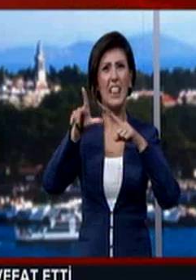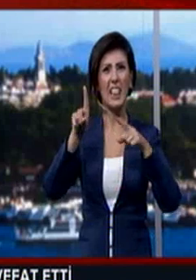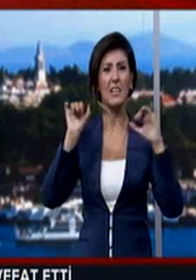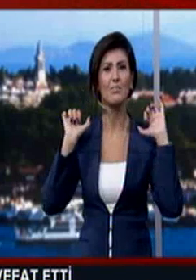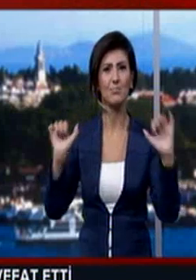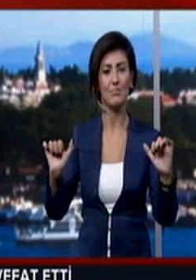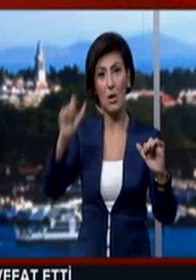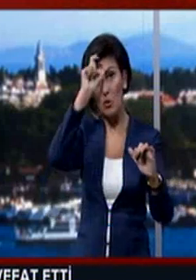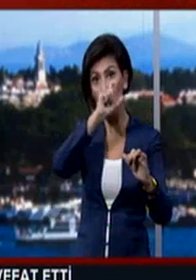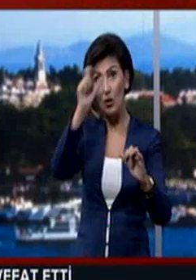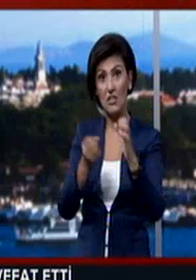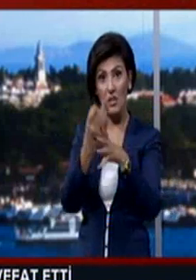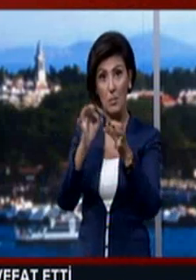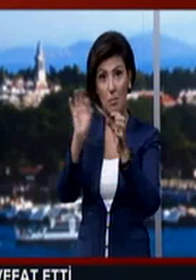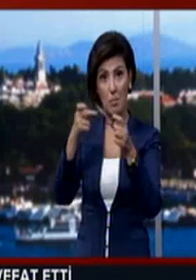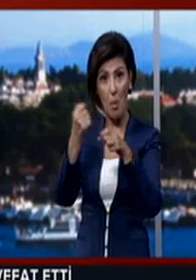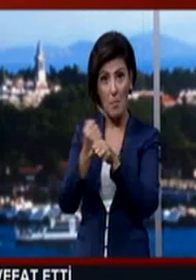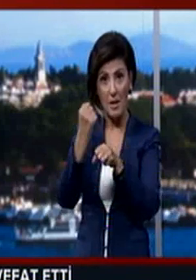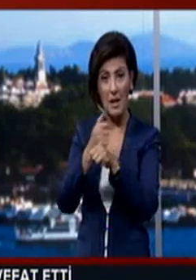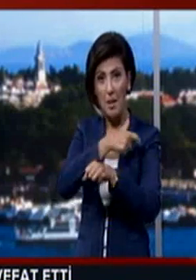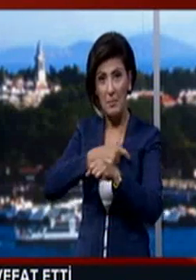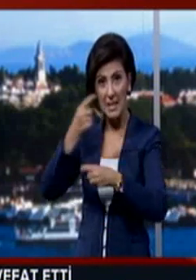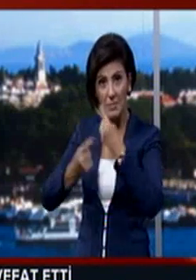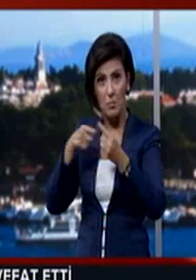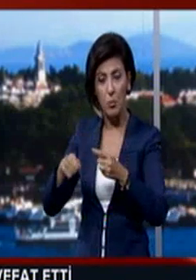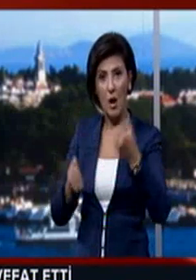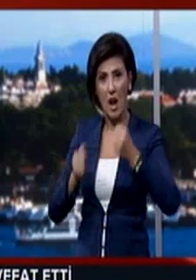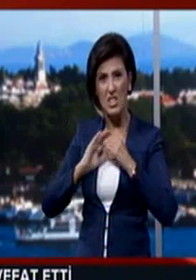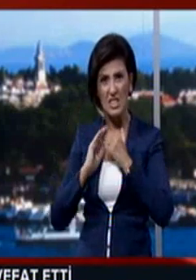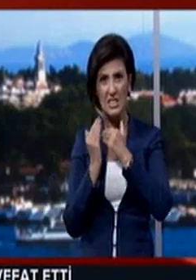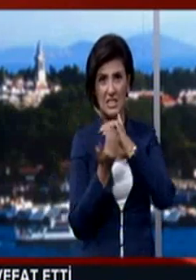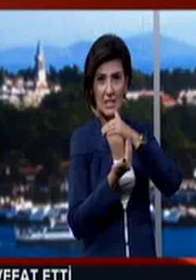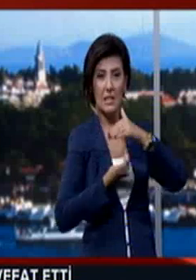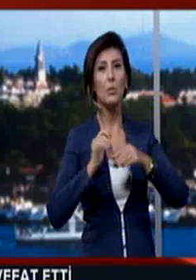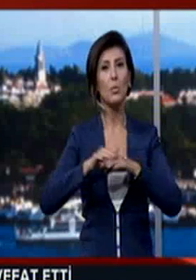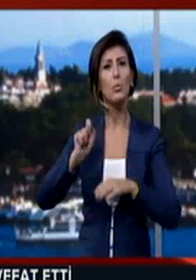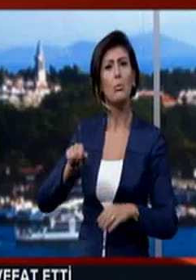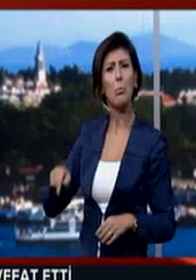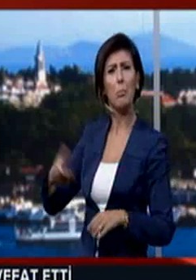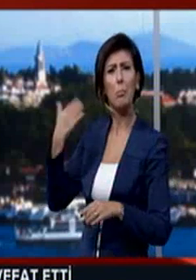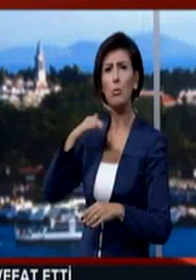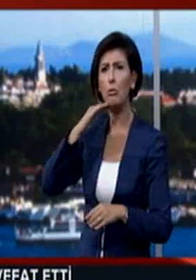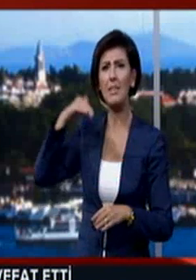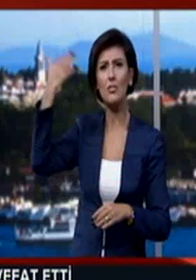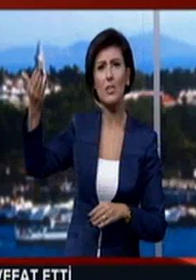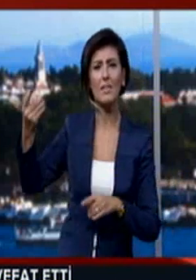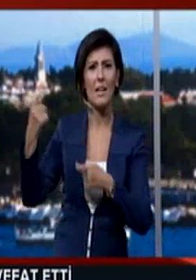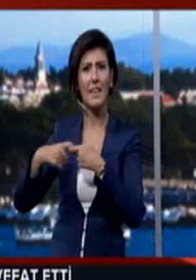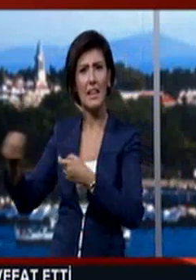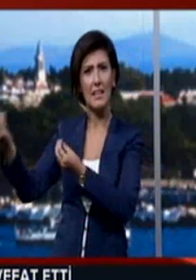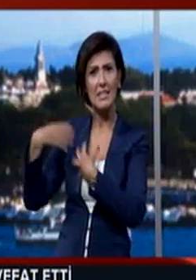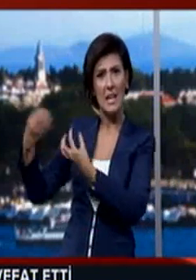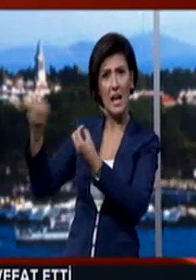Türkiye'de çıkarılan bor madeni milli imkanlarla bu aracın zırhlanması için kullanılıyor. Daha önce yurt dışından ithal edilen zırhlar